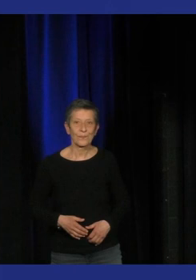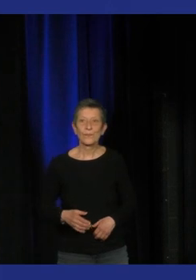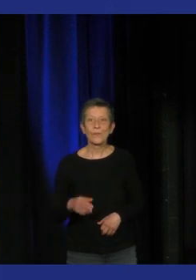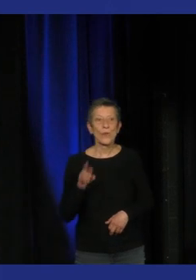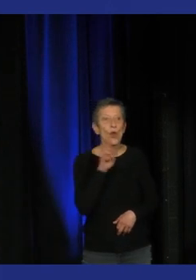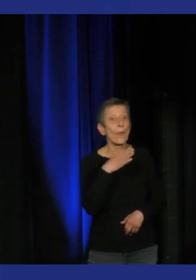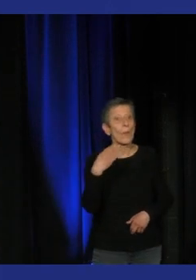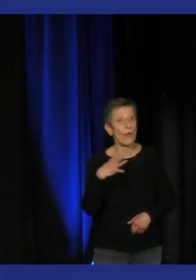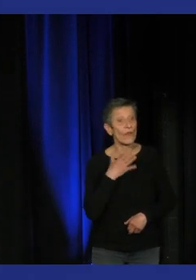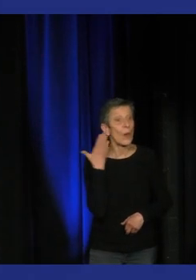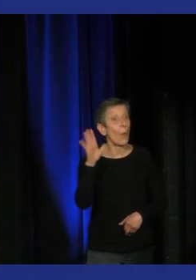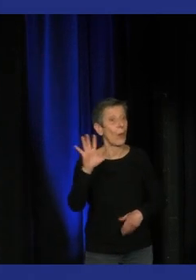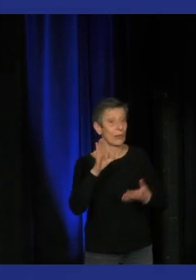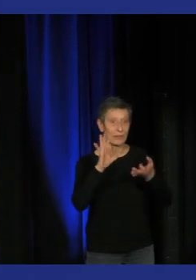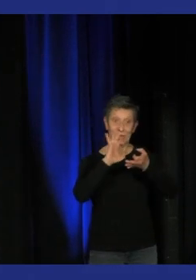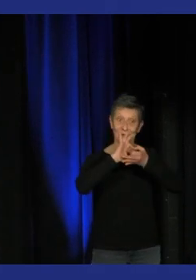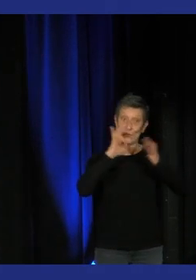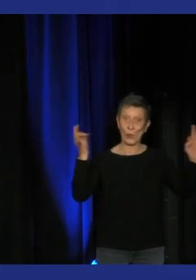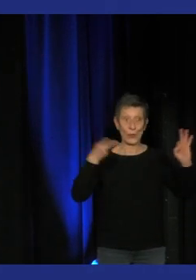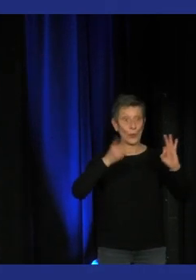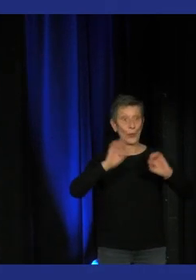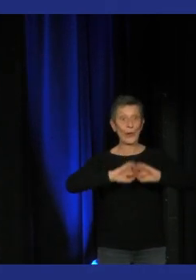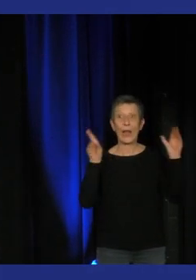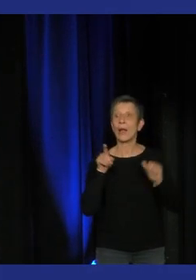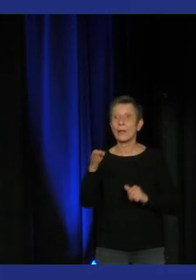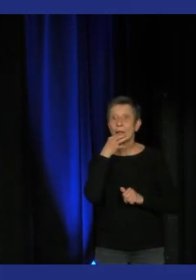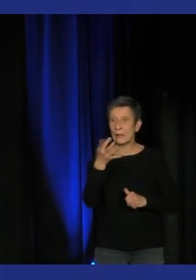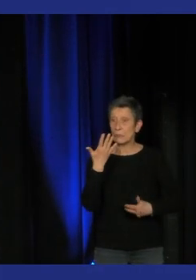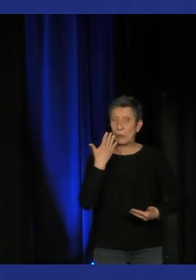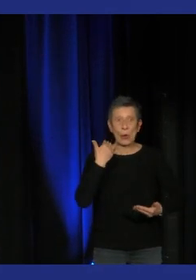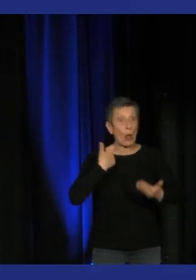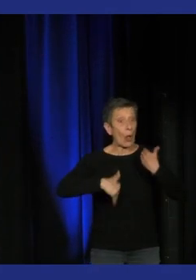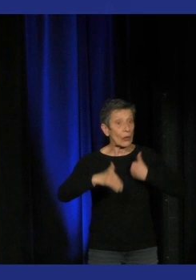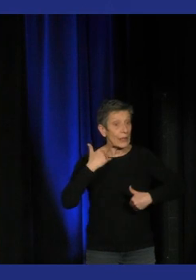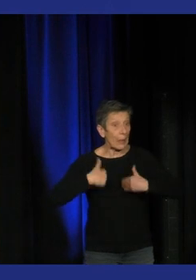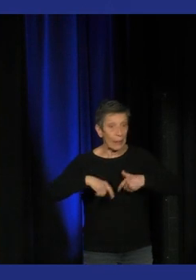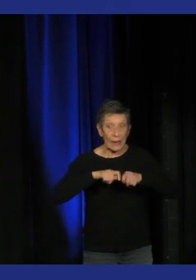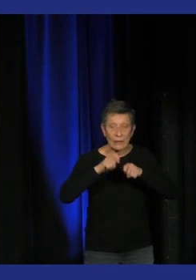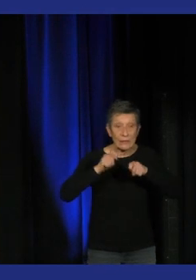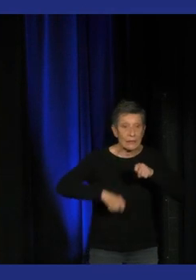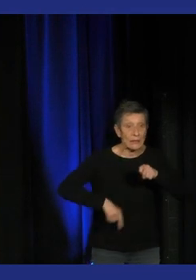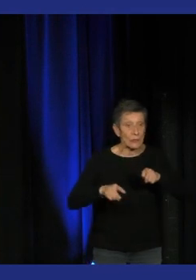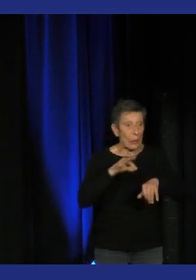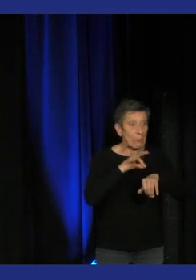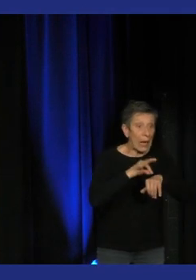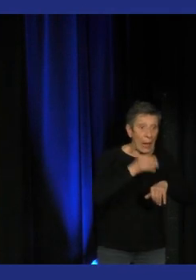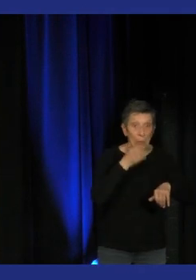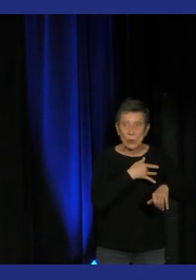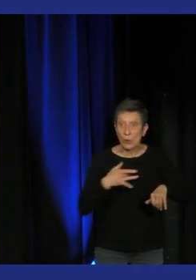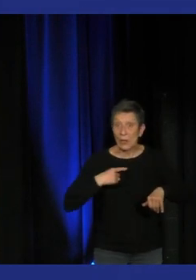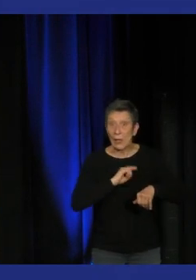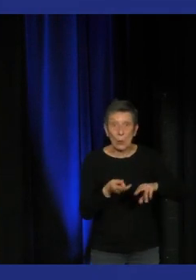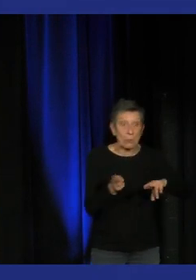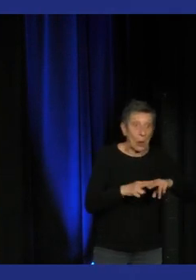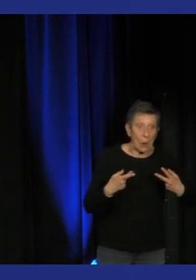parlante. Il nous dira que les handicapés à long terme ne sont ni malades, ni en bonne santé, ni morts, ni pleinement vivants,